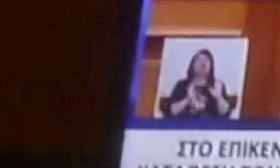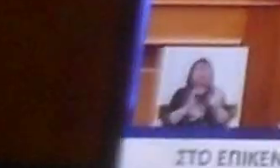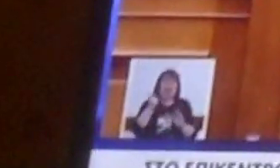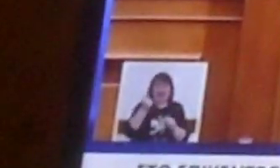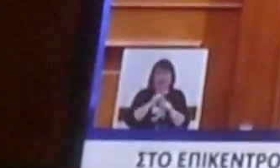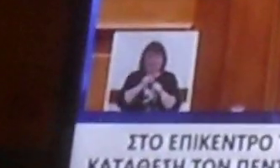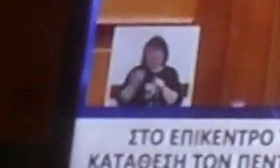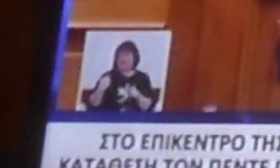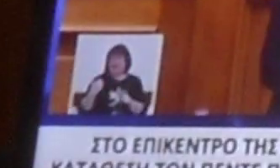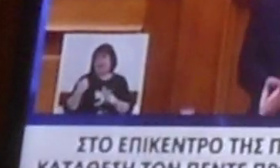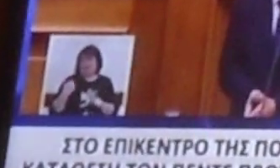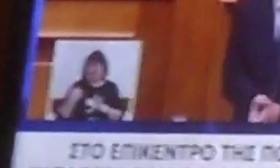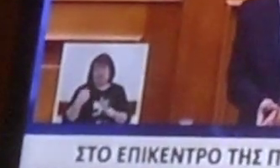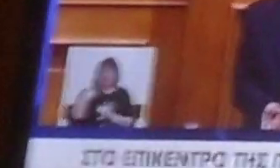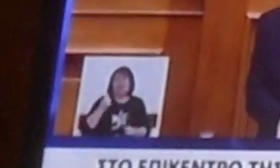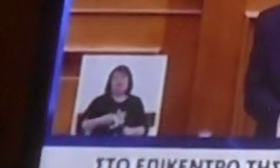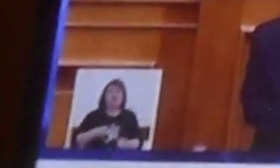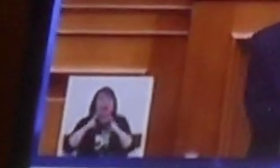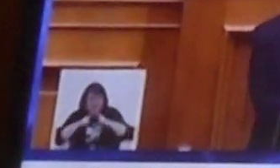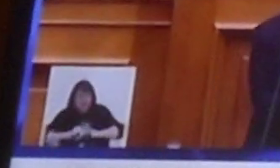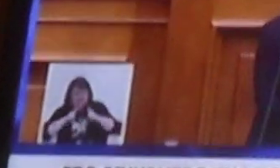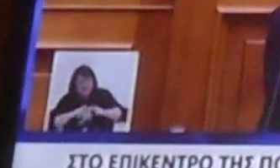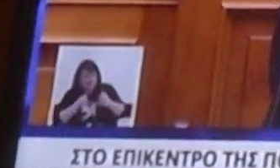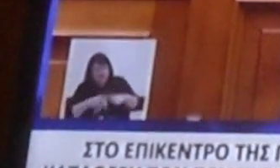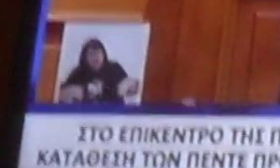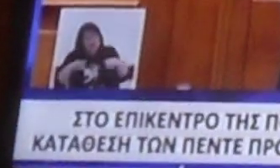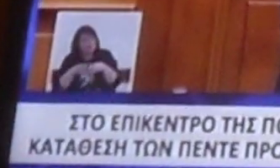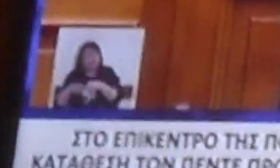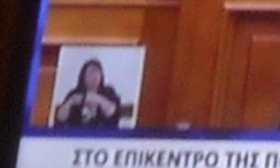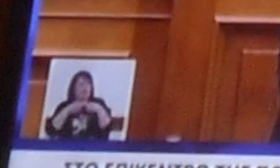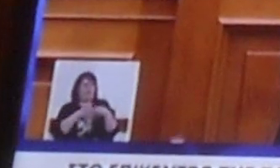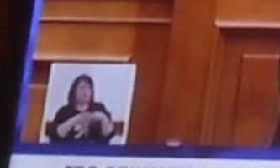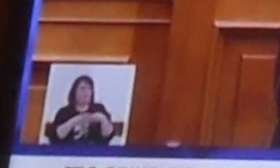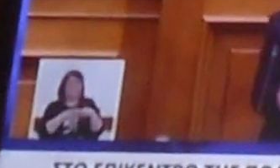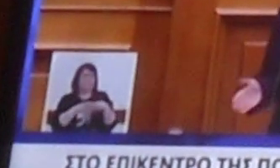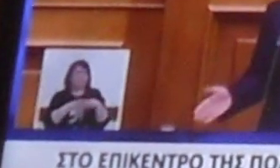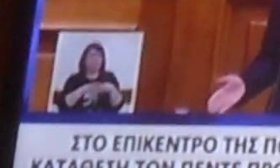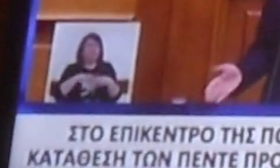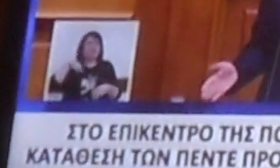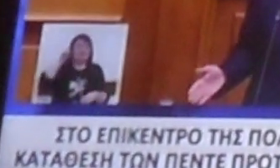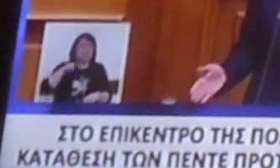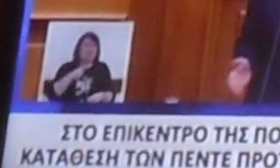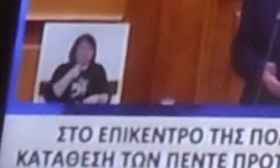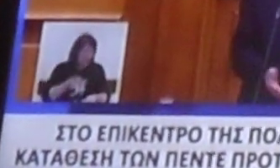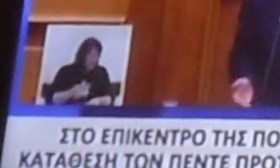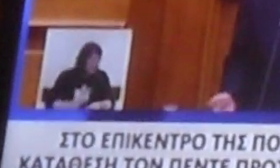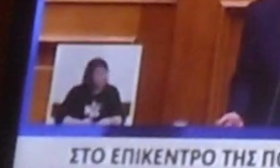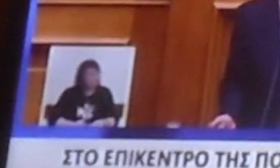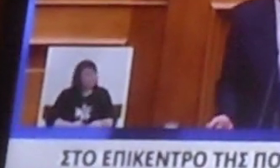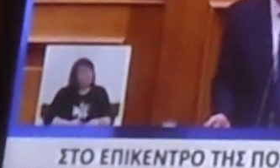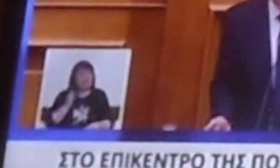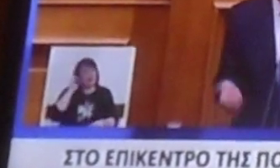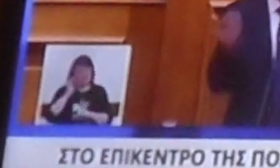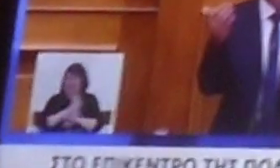μέσα, γιατί αν του πάρει το χαρτί μπερδεύτηκε, δεν αποτελεί απειλή για έναν ηγεμόνα που λέγεται Μητσοτάκης. Αποτελεί